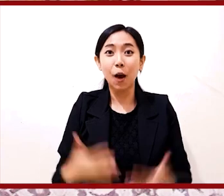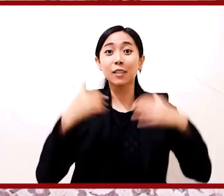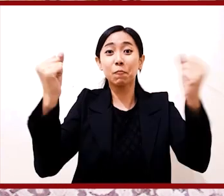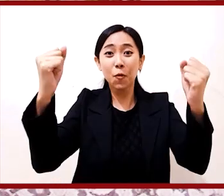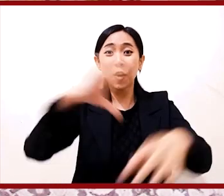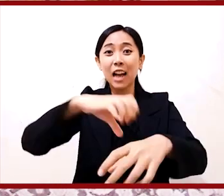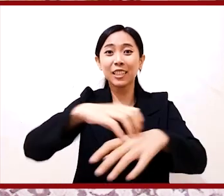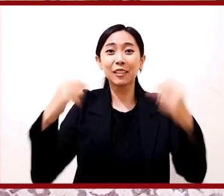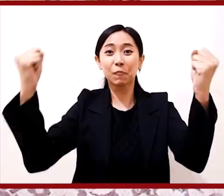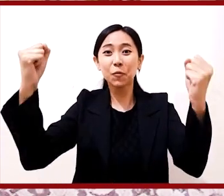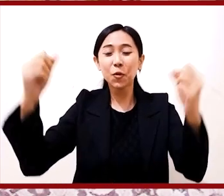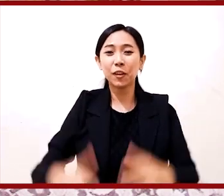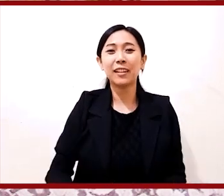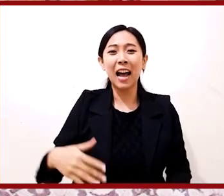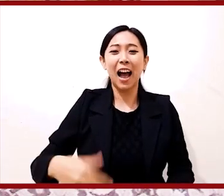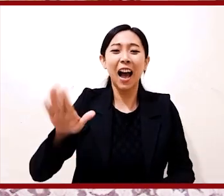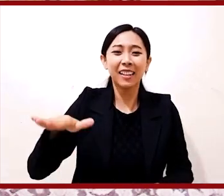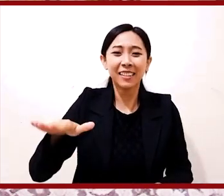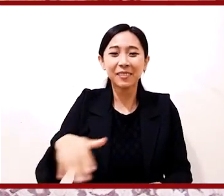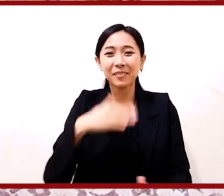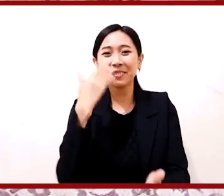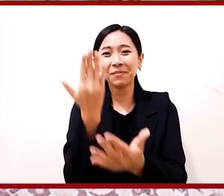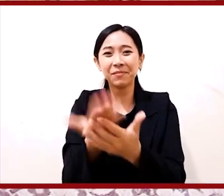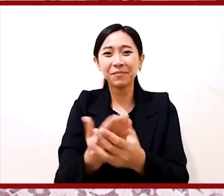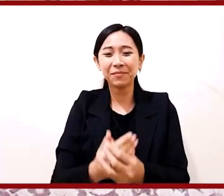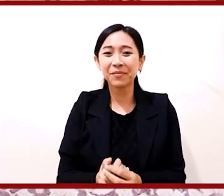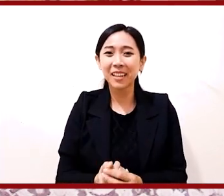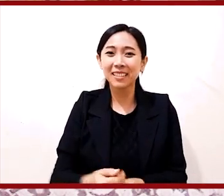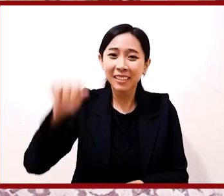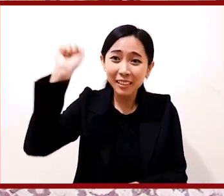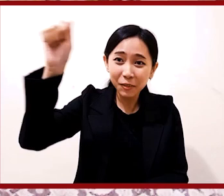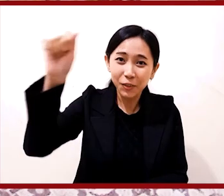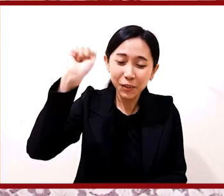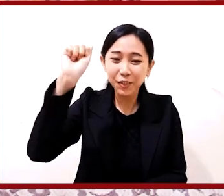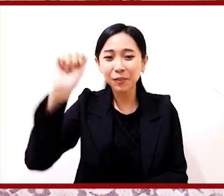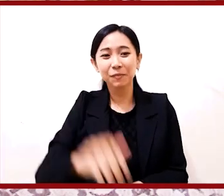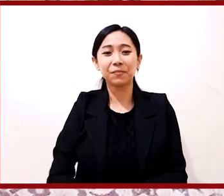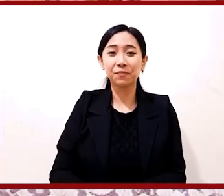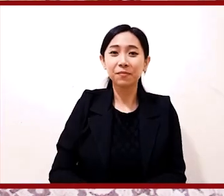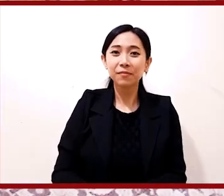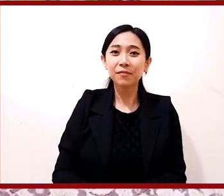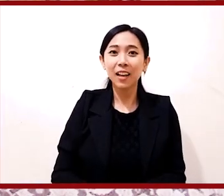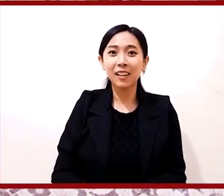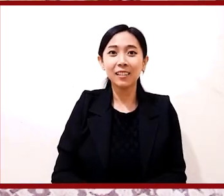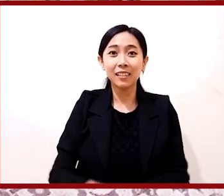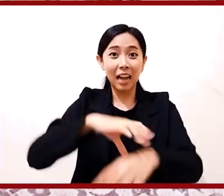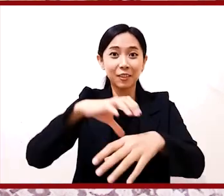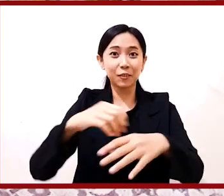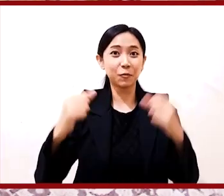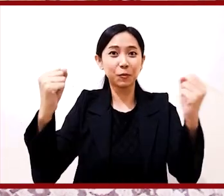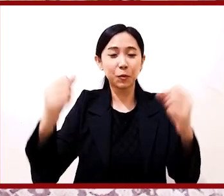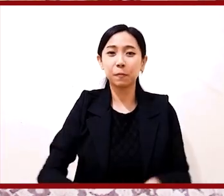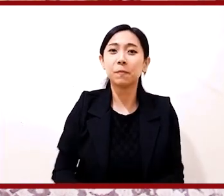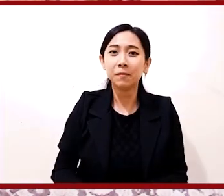itu lari ke rumah Pak Pendeta untuk berterima kasih. Jam 10 pagi ia mengetuk rumah Pak Pendeta, lama baru dibukakan.